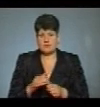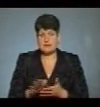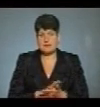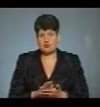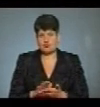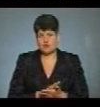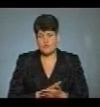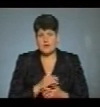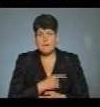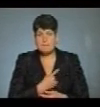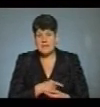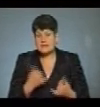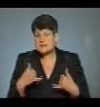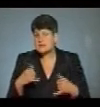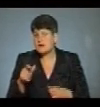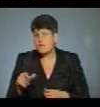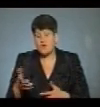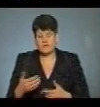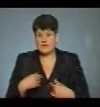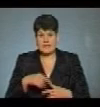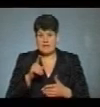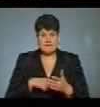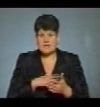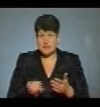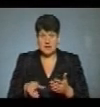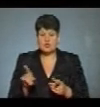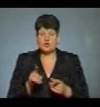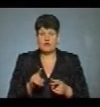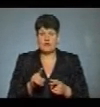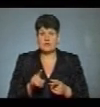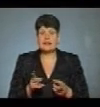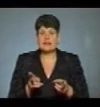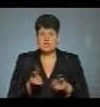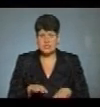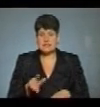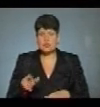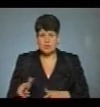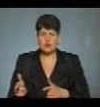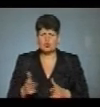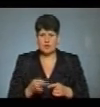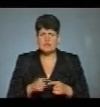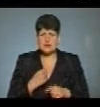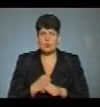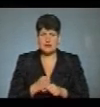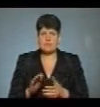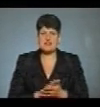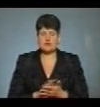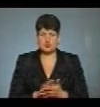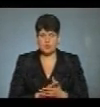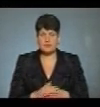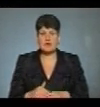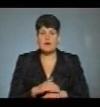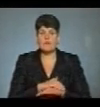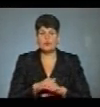безкоштовно. Медики здивовані, тому що вони не можуть повірити, що все ж таки лишились такі люди, які готові це робити безкоштовно. На вулиці